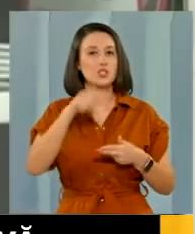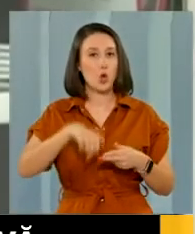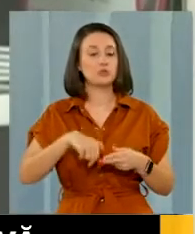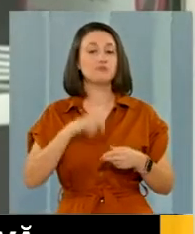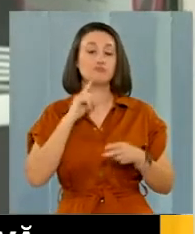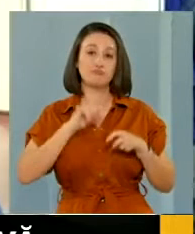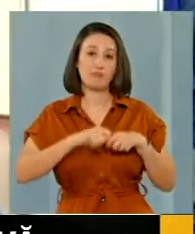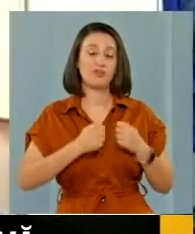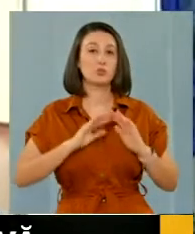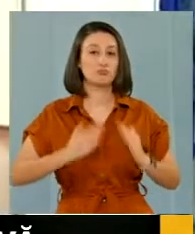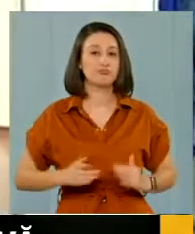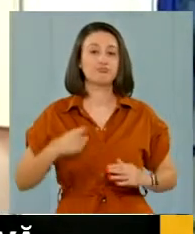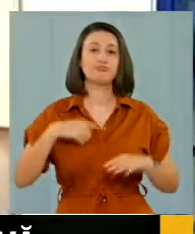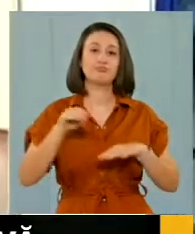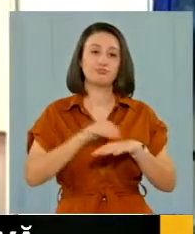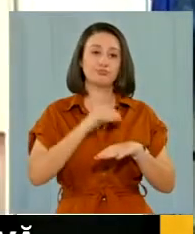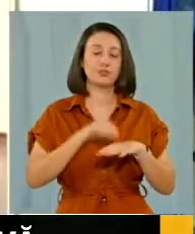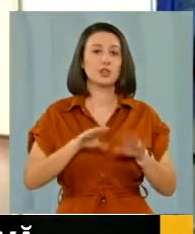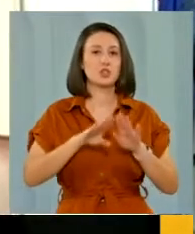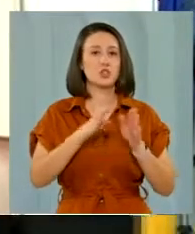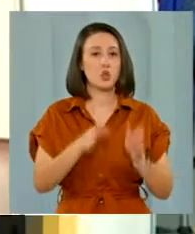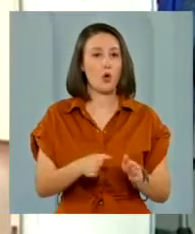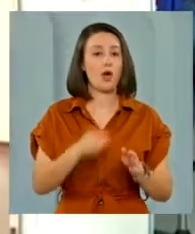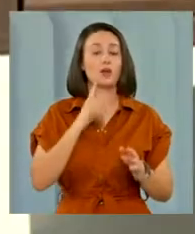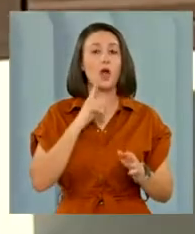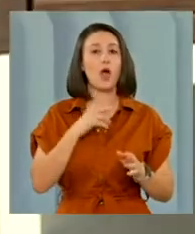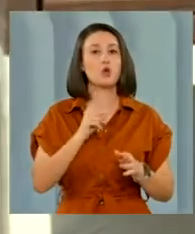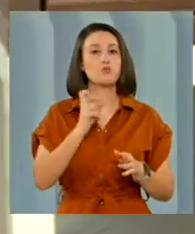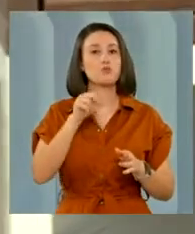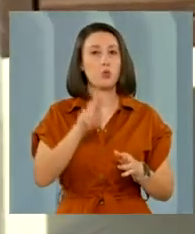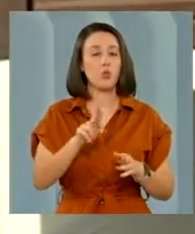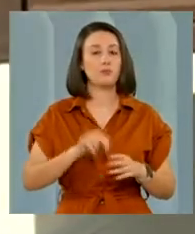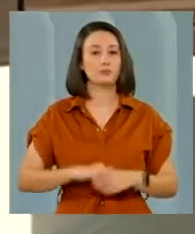genetică moștenite care se manifestă prin stocarea în exces a cuprului în organism